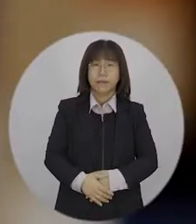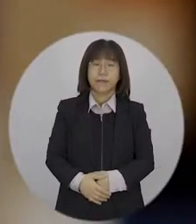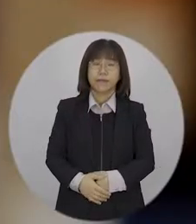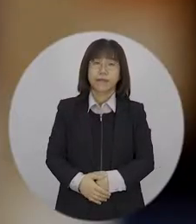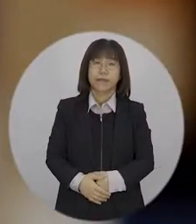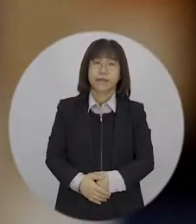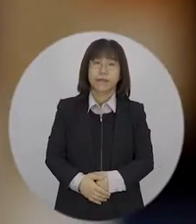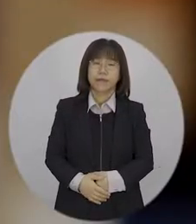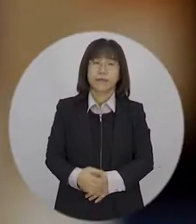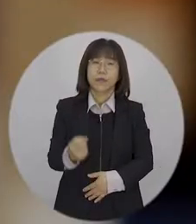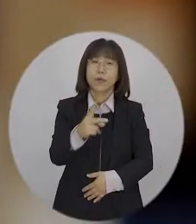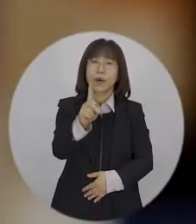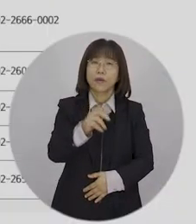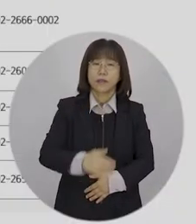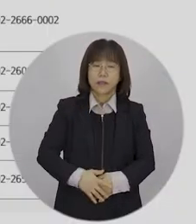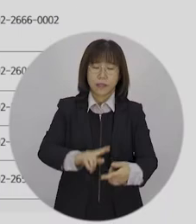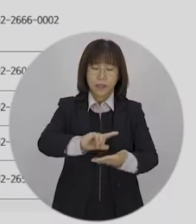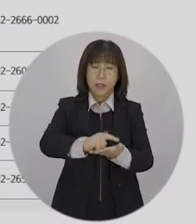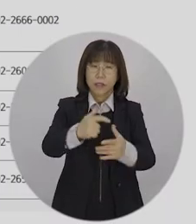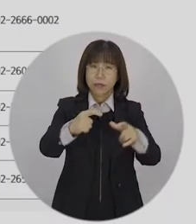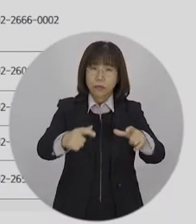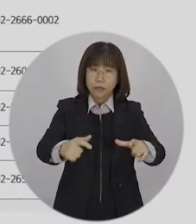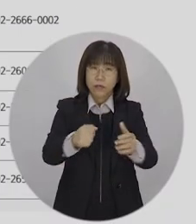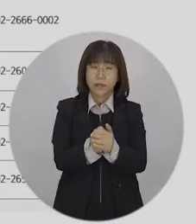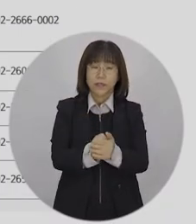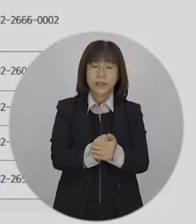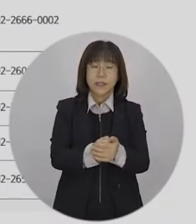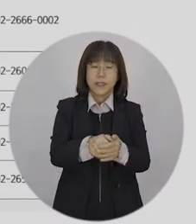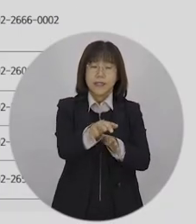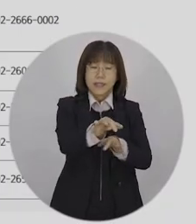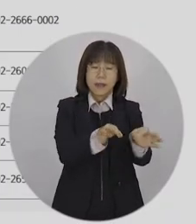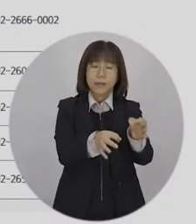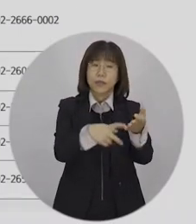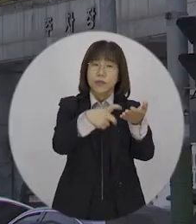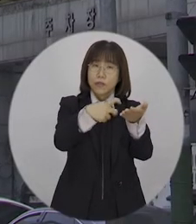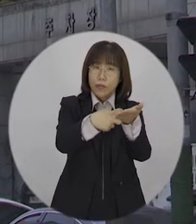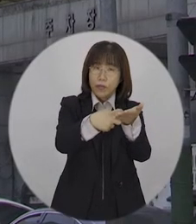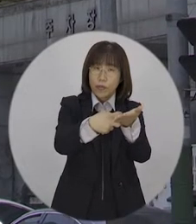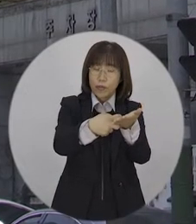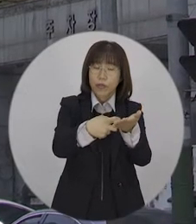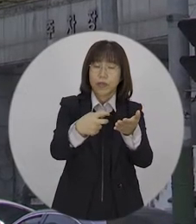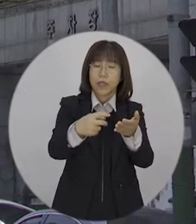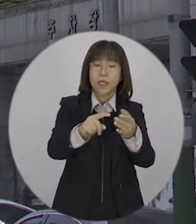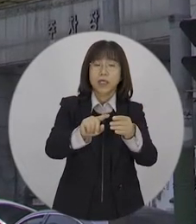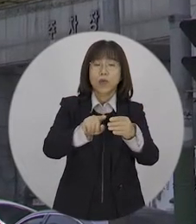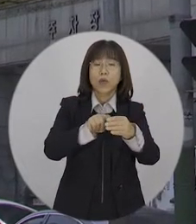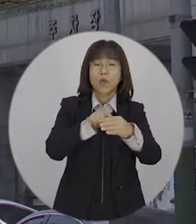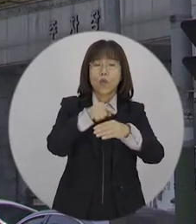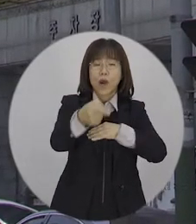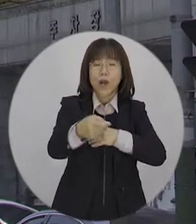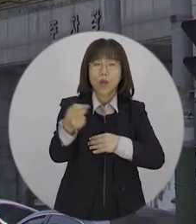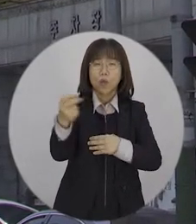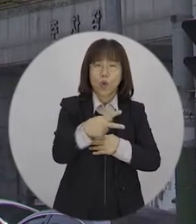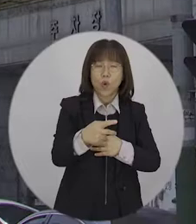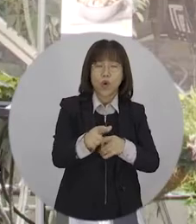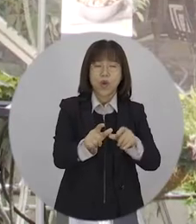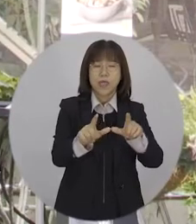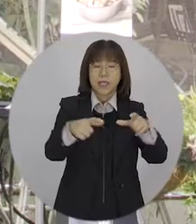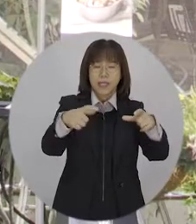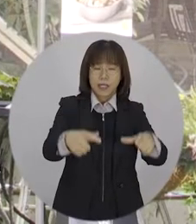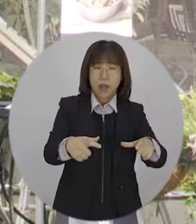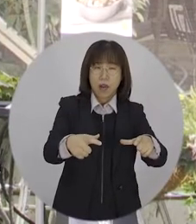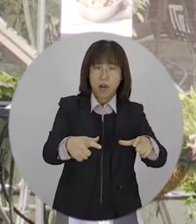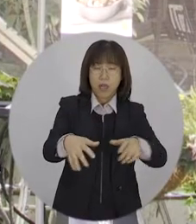검색할 수 있습니다 한편 강서구는 이번 상품권 발행 이외에도 지역경제에 활력을 불어넣기